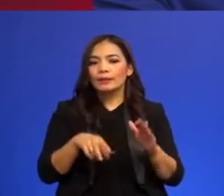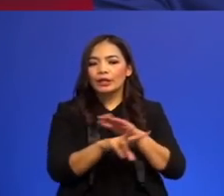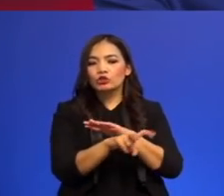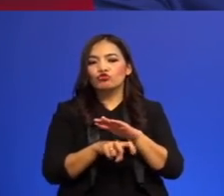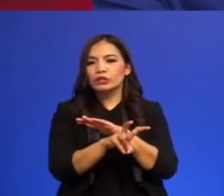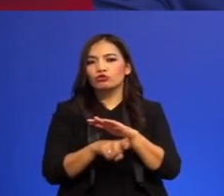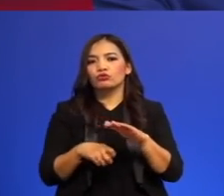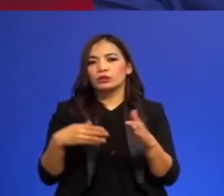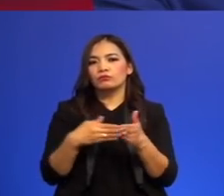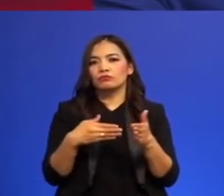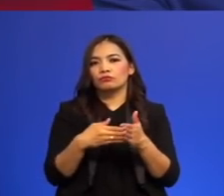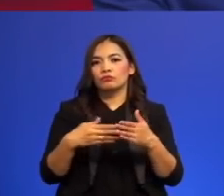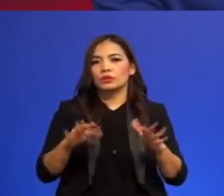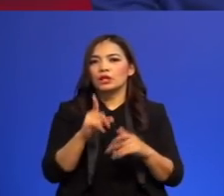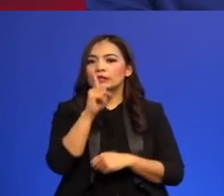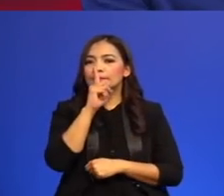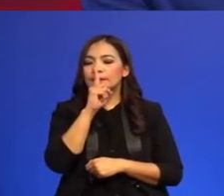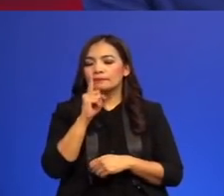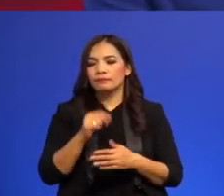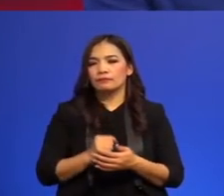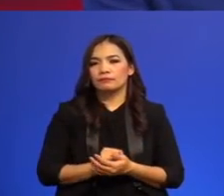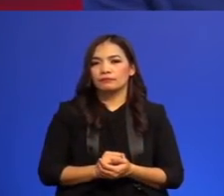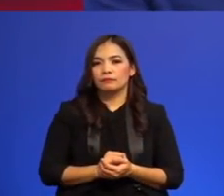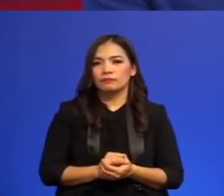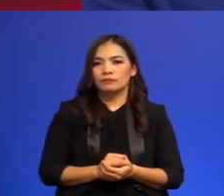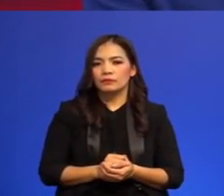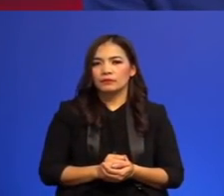bantunya. Akhirnya tidak baik saudara.